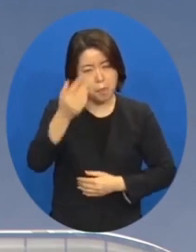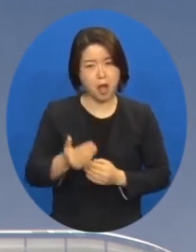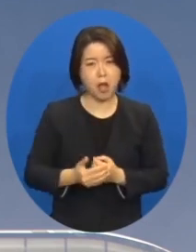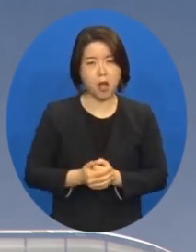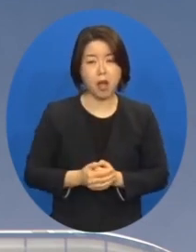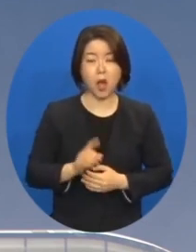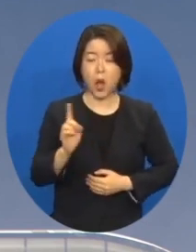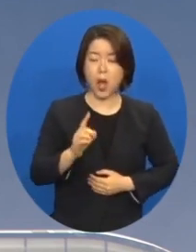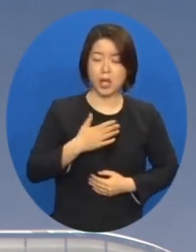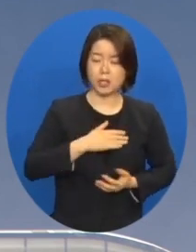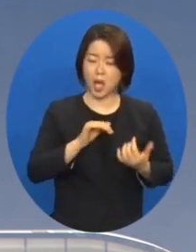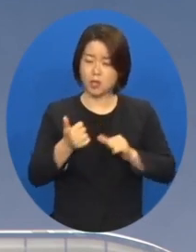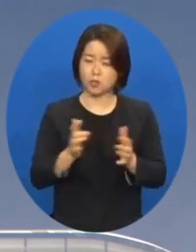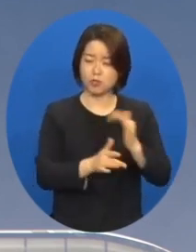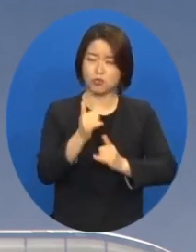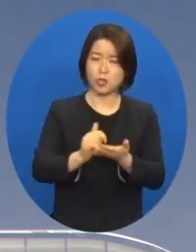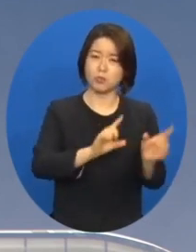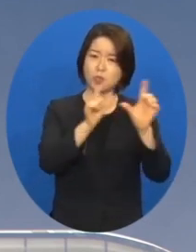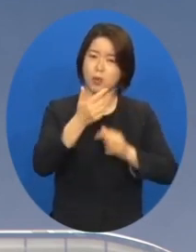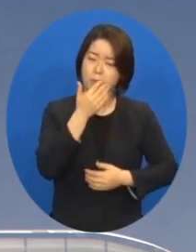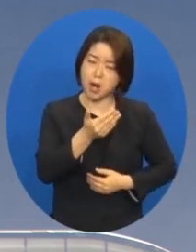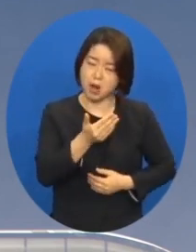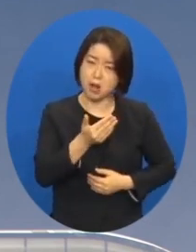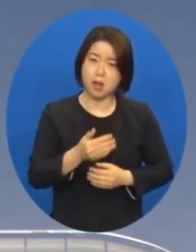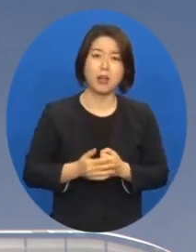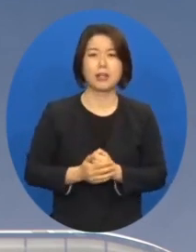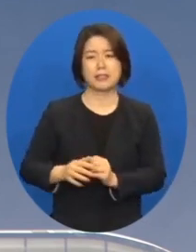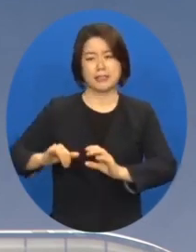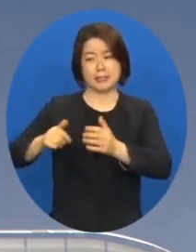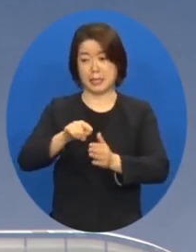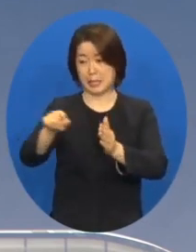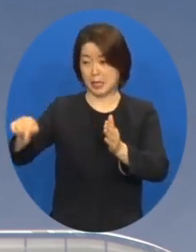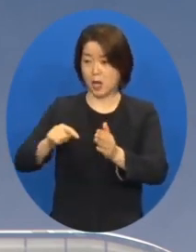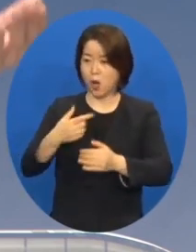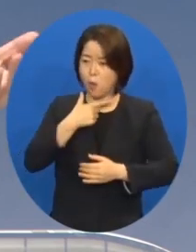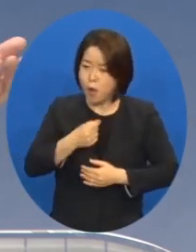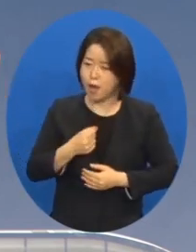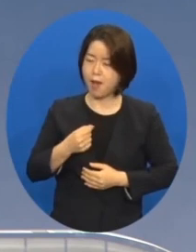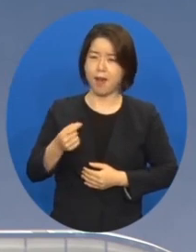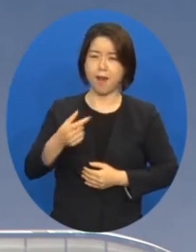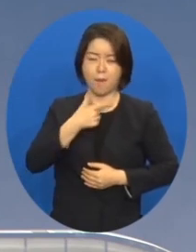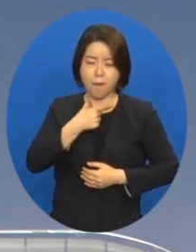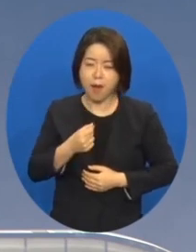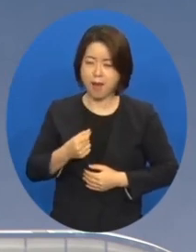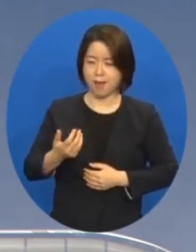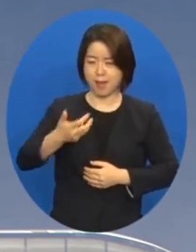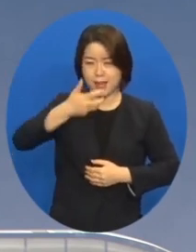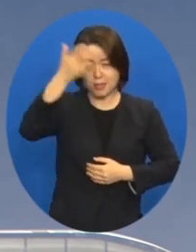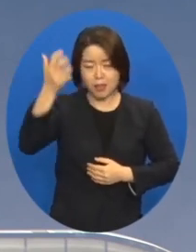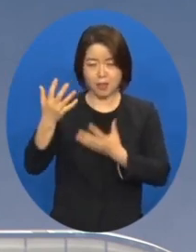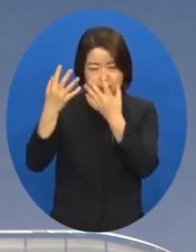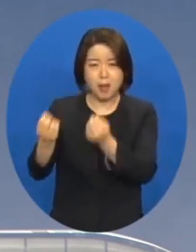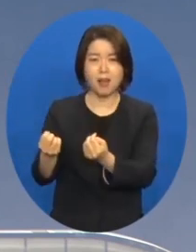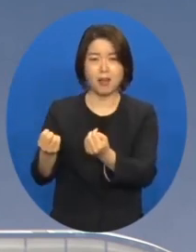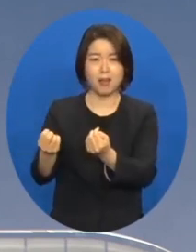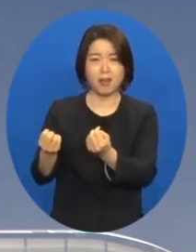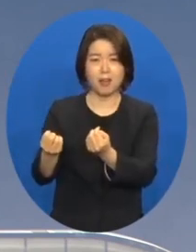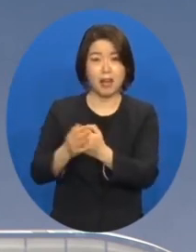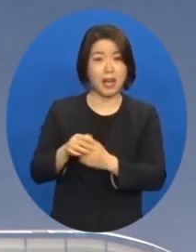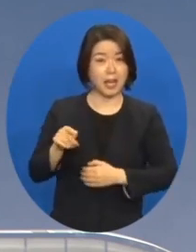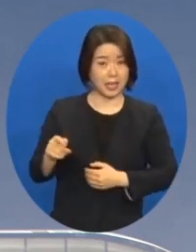나는 죽고 예수로 살 수 있어? 세상에 원하는 것도 많고 바라는 것도 많고 꿈꾸는 것도 많고